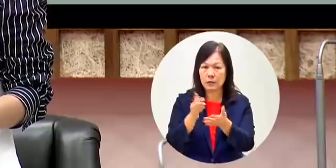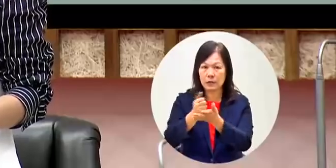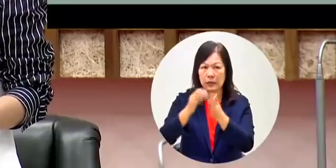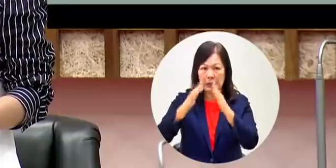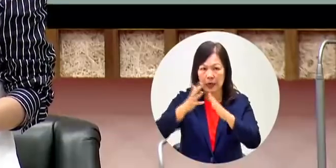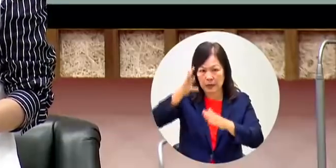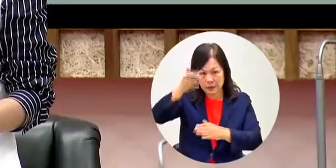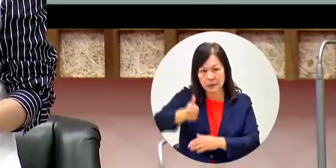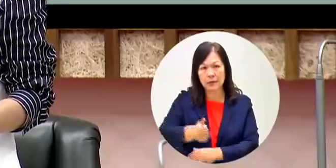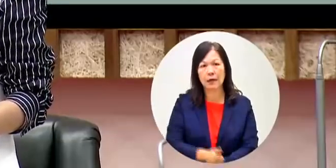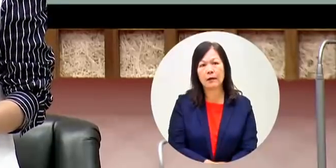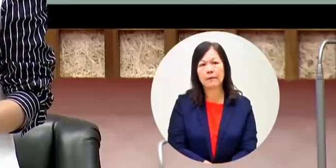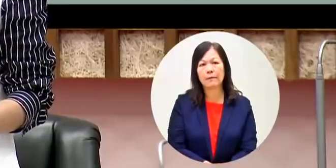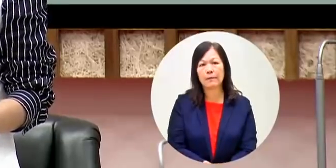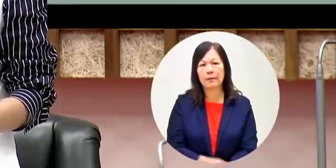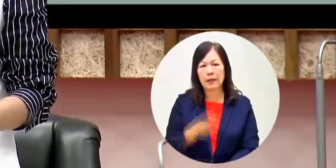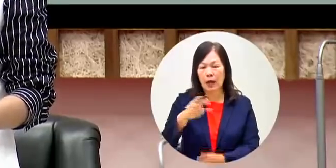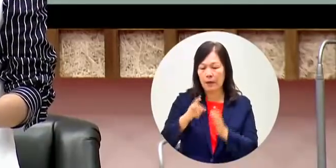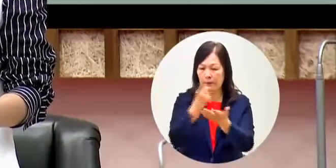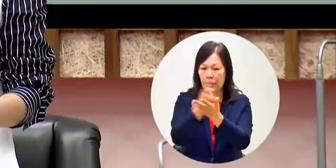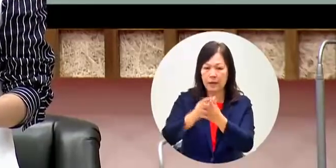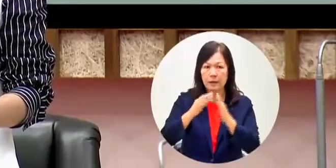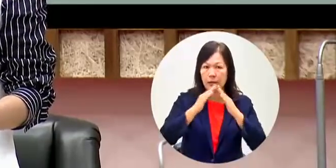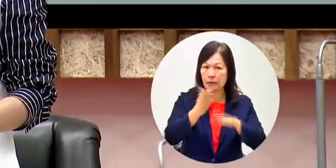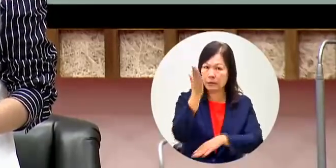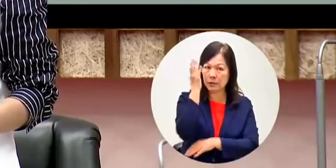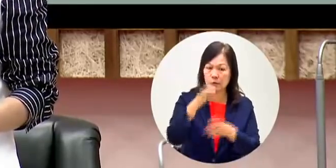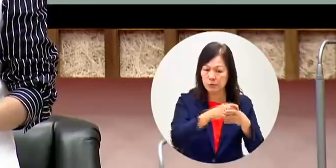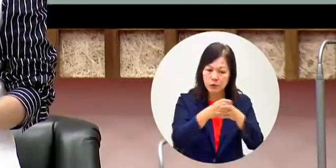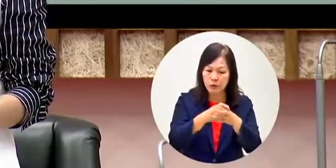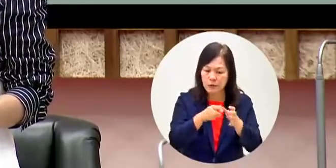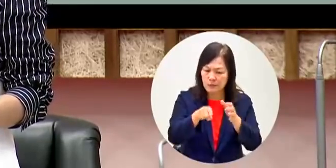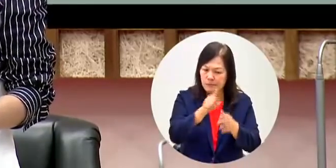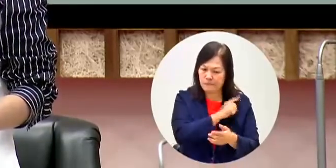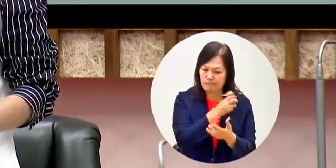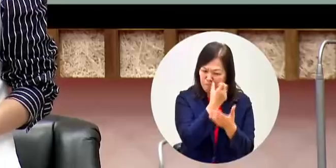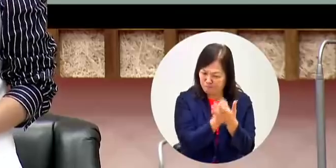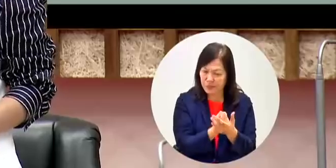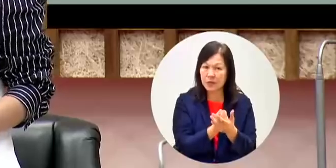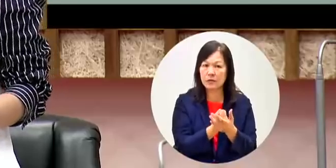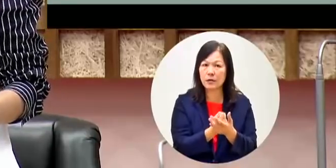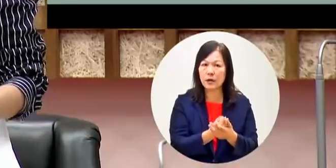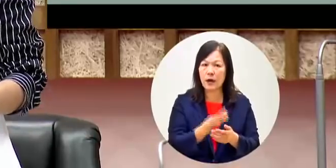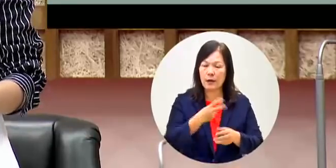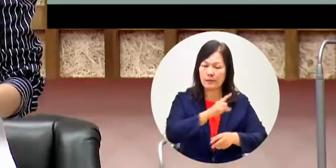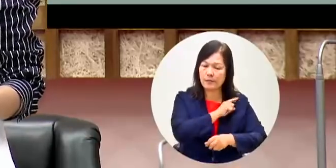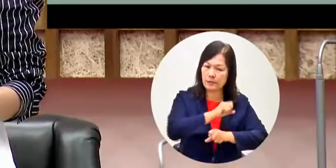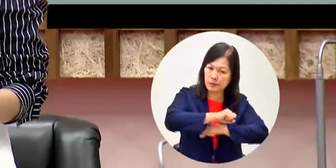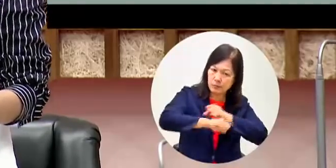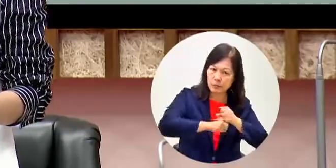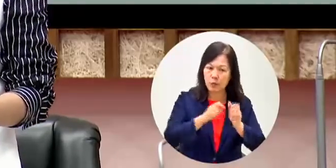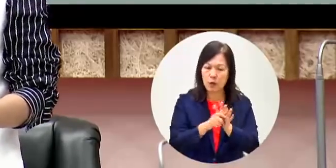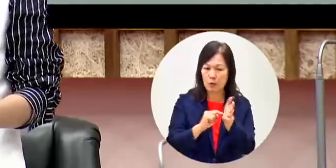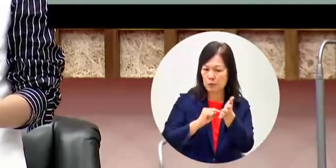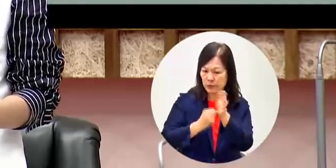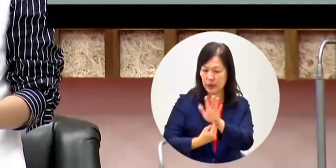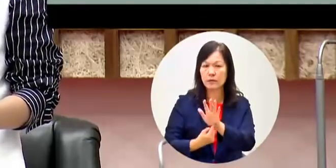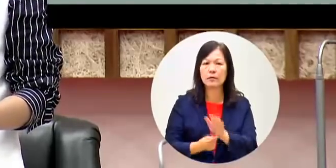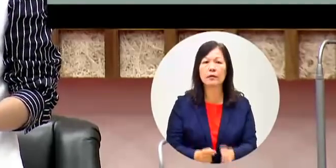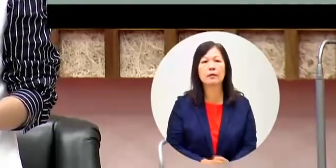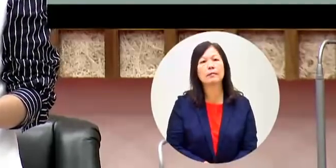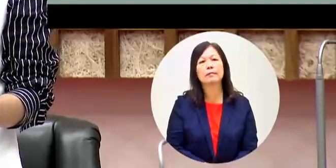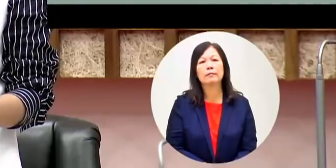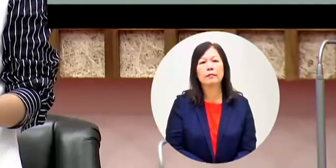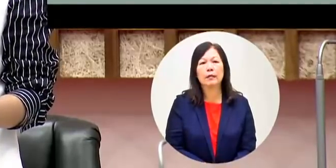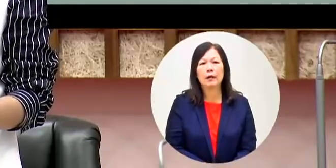府团队你们的决心还有行动哦来实践。所以今天呢，我想本席呢的发